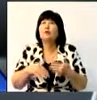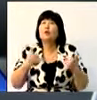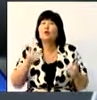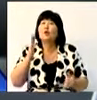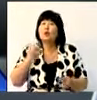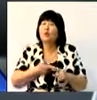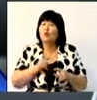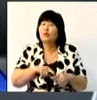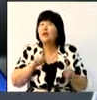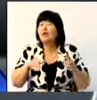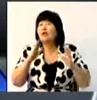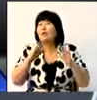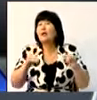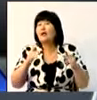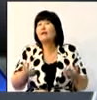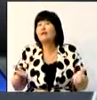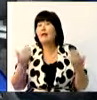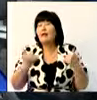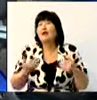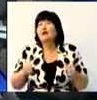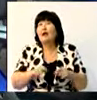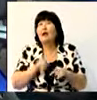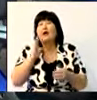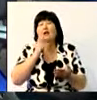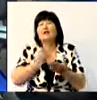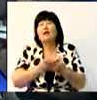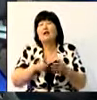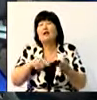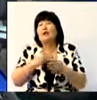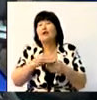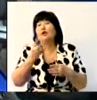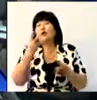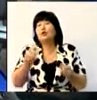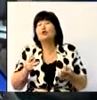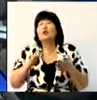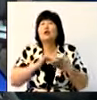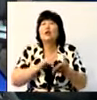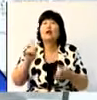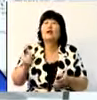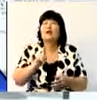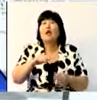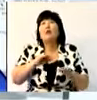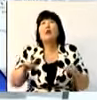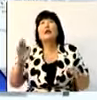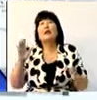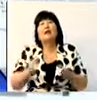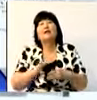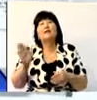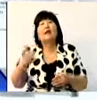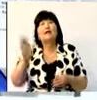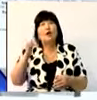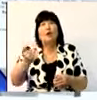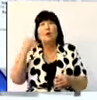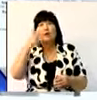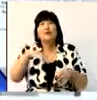көрсетпек. Сондай-ақ кейбір лагерлерде жақын шаһарларға 3 күндік экскурсиялар ұйымдастырылып, балалар саяхатқа шықпақ. Жалпы өткен